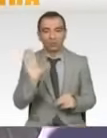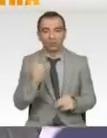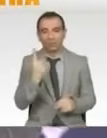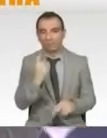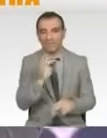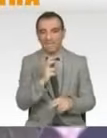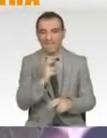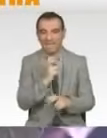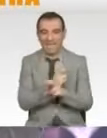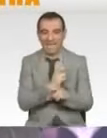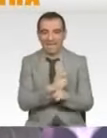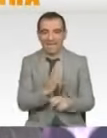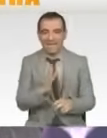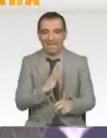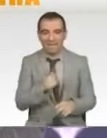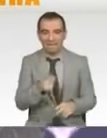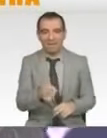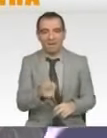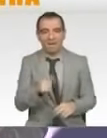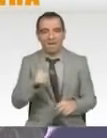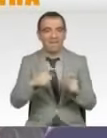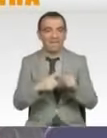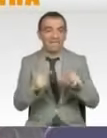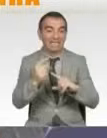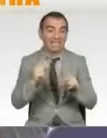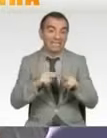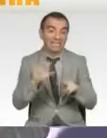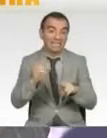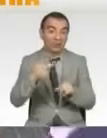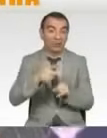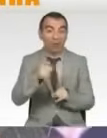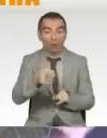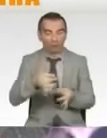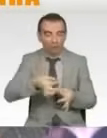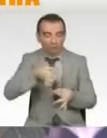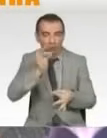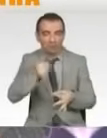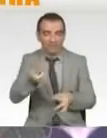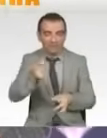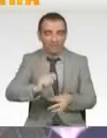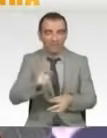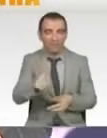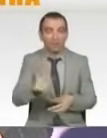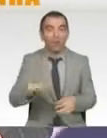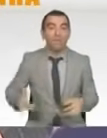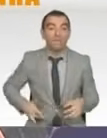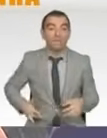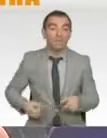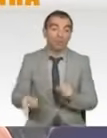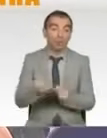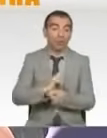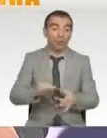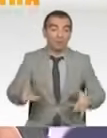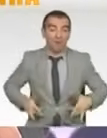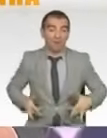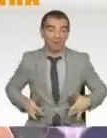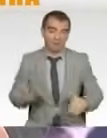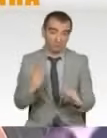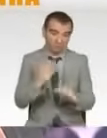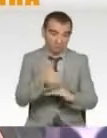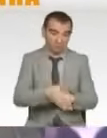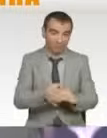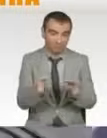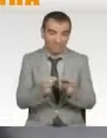tehlike var. Birçok tatlı glikoz şurubundan yapılıyor ve glikoz şurubundan yapılan tatlılar mideden sonra bağırsağa geçiyor ve